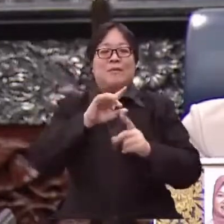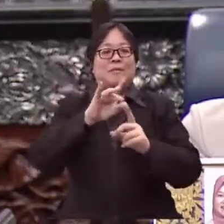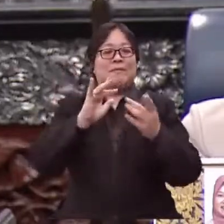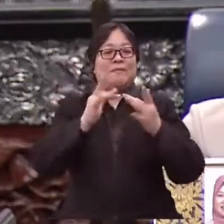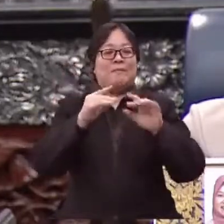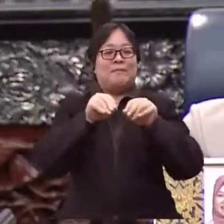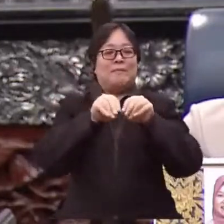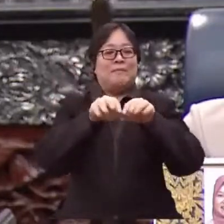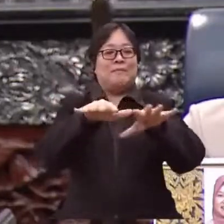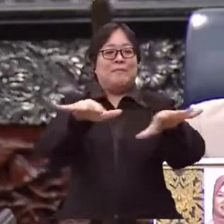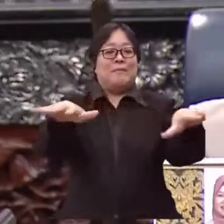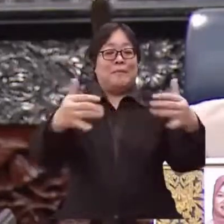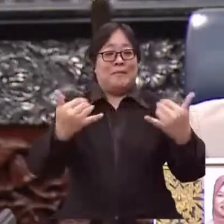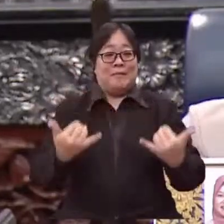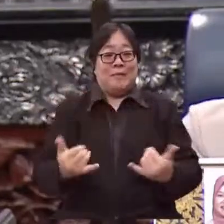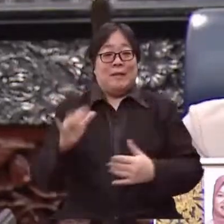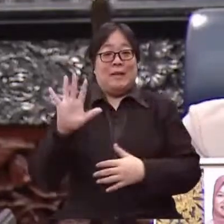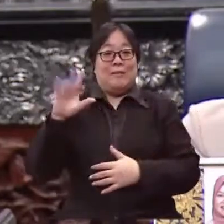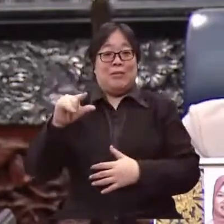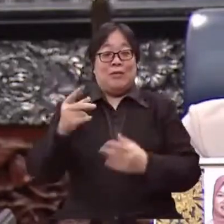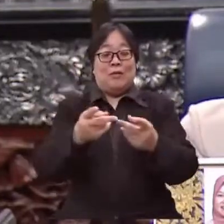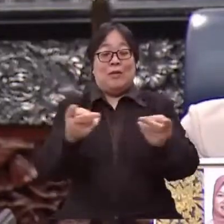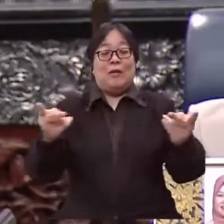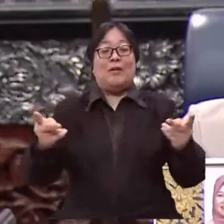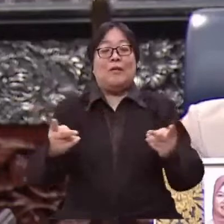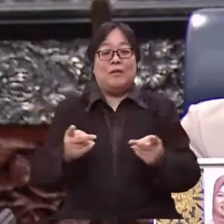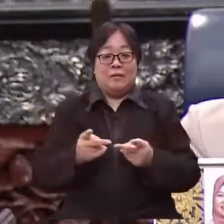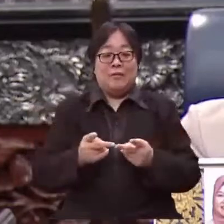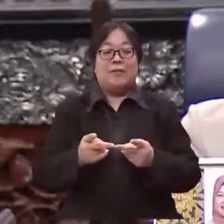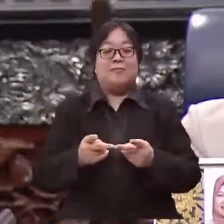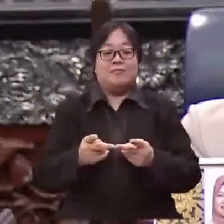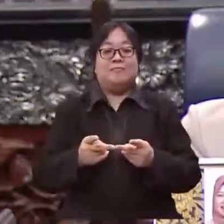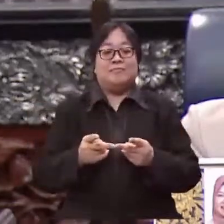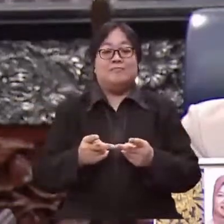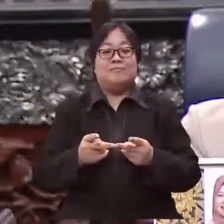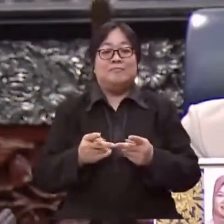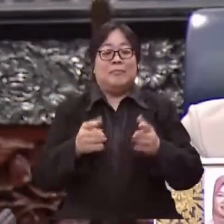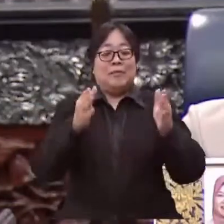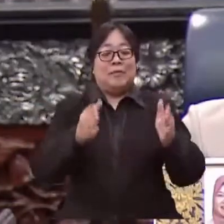bagi 5g sertakan ini untuk kawasan berpenduduk ataupun